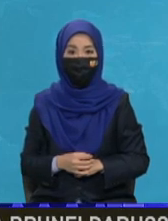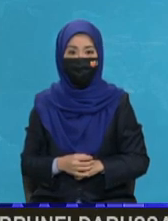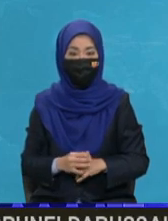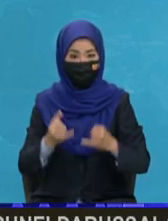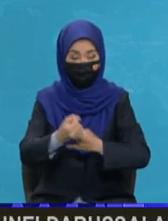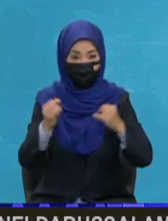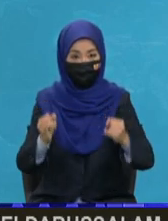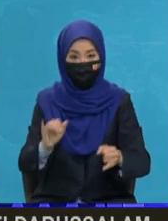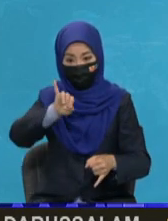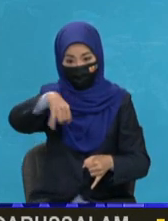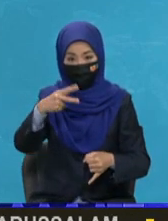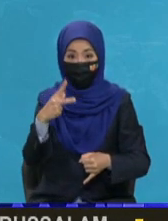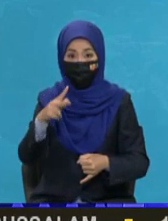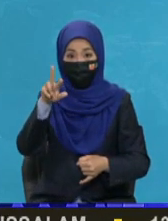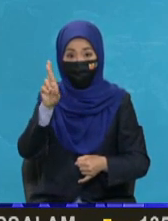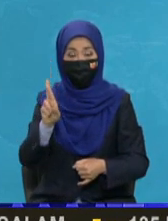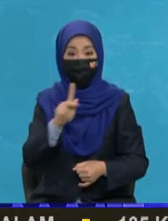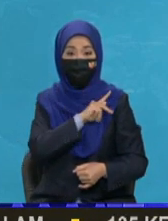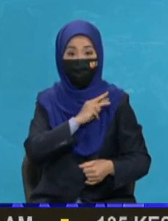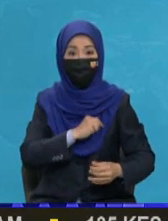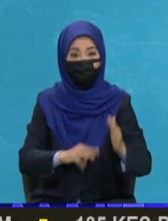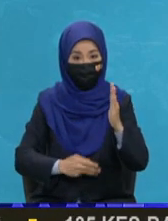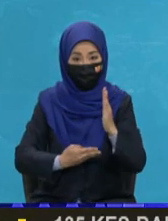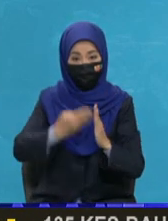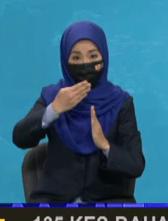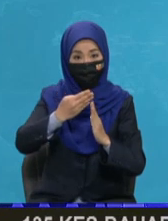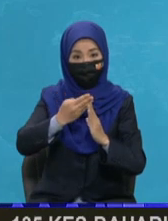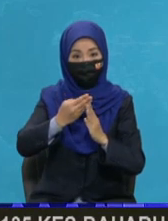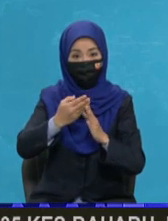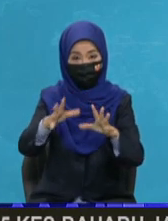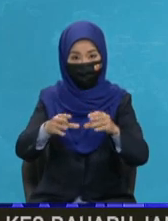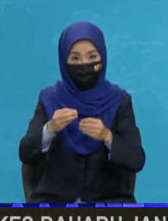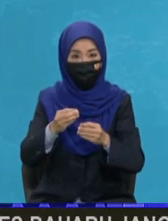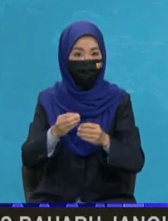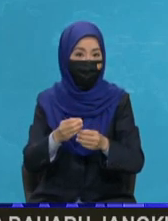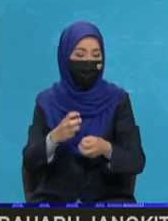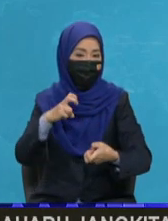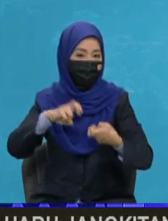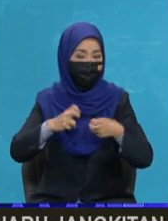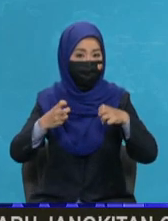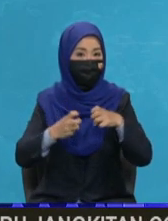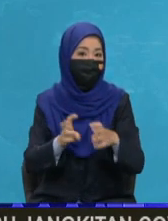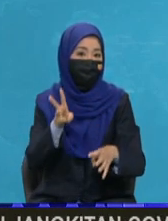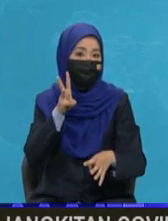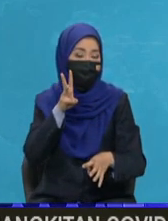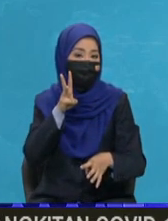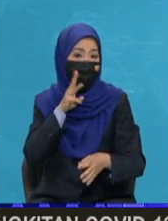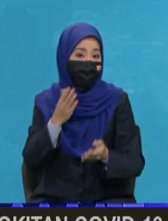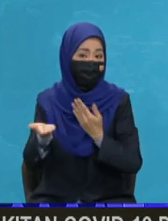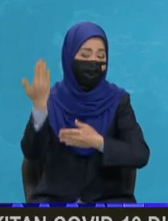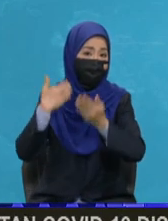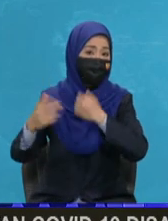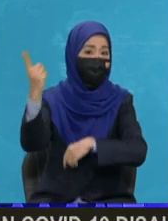Hai jabatan Kejora ya ceker Kementerian Pembangunan dan mengambil maklum tentang gangguan bekalan air yang berlaku sejak